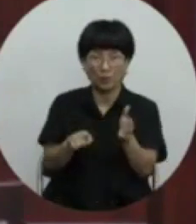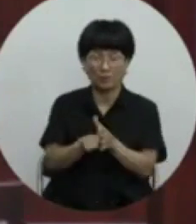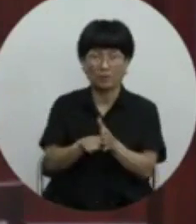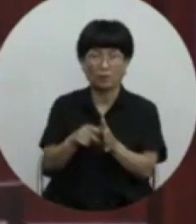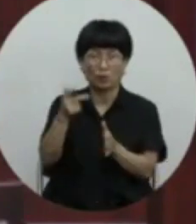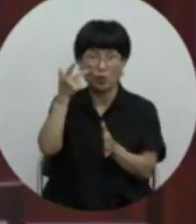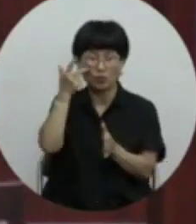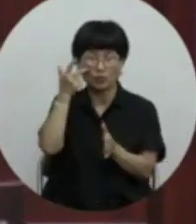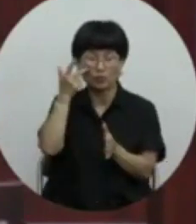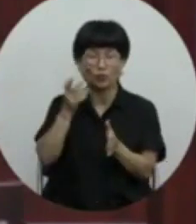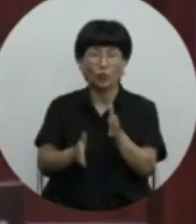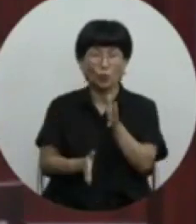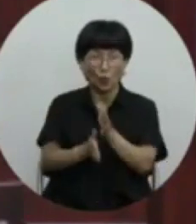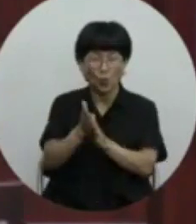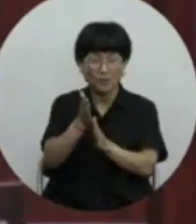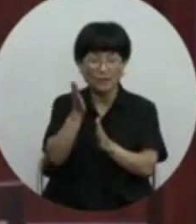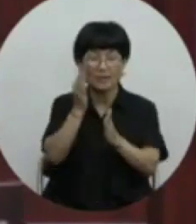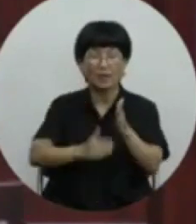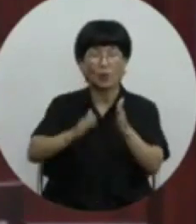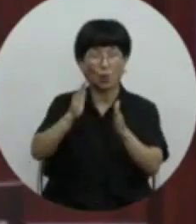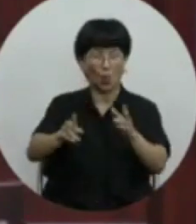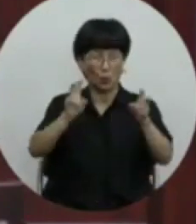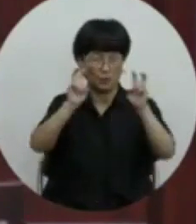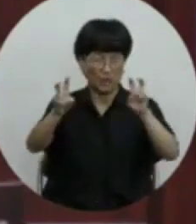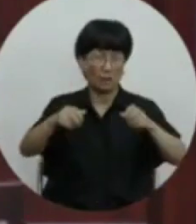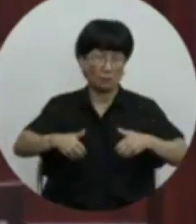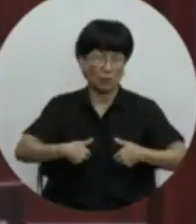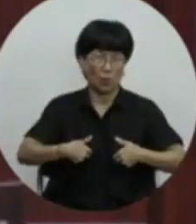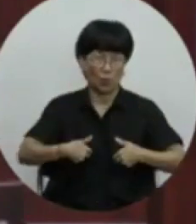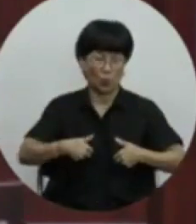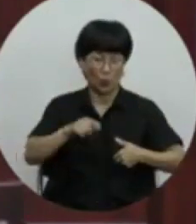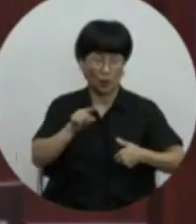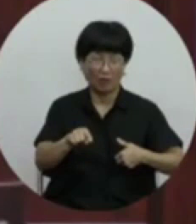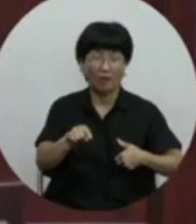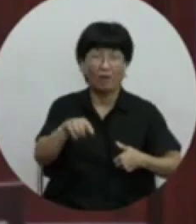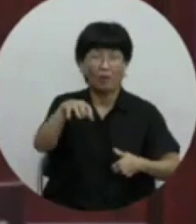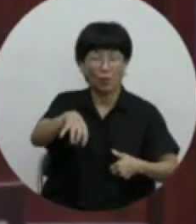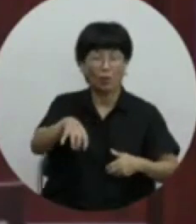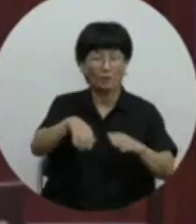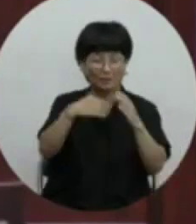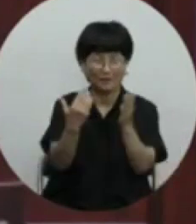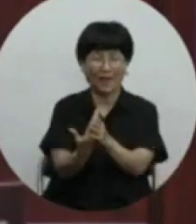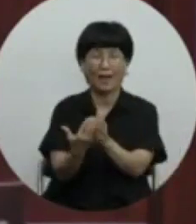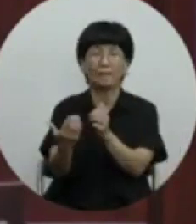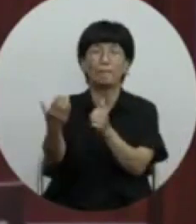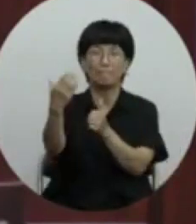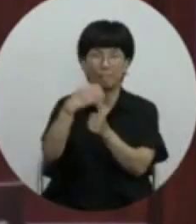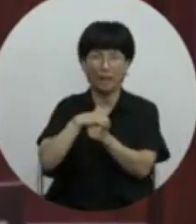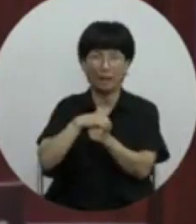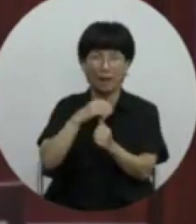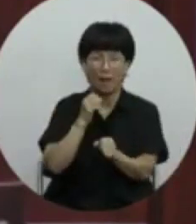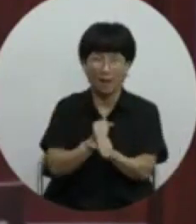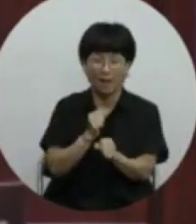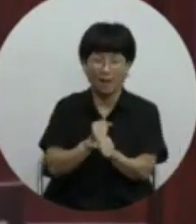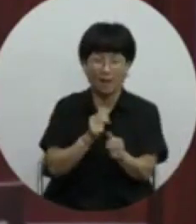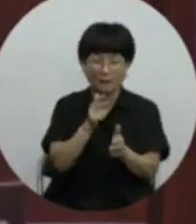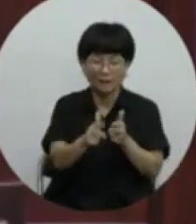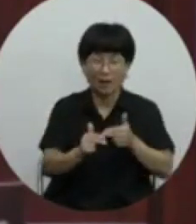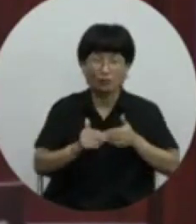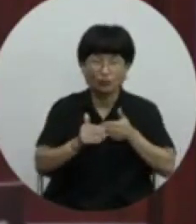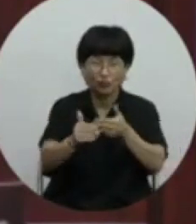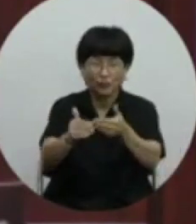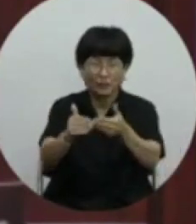여주도시공사가 필요합니다. 여주도시공사로 하여금 사업 총괄 시행자로 지정을 해서 사업을